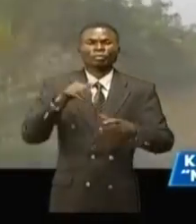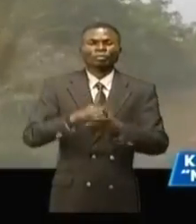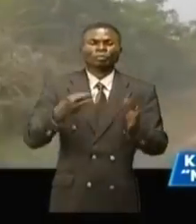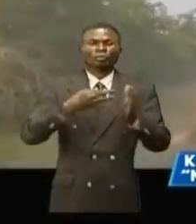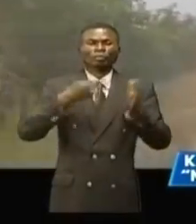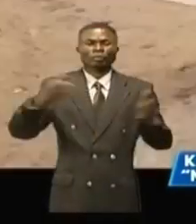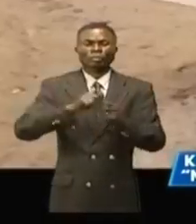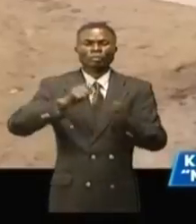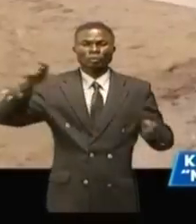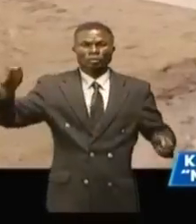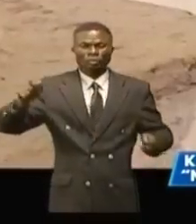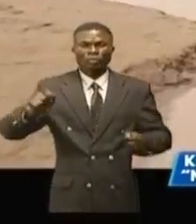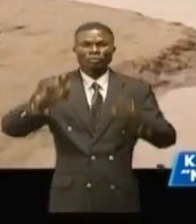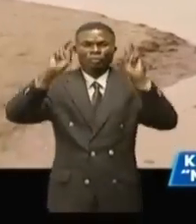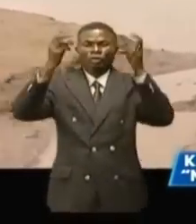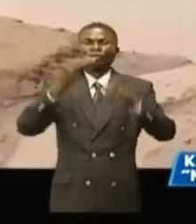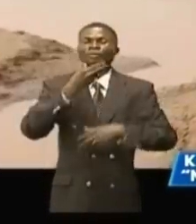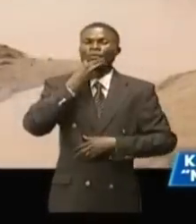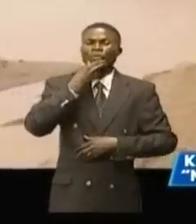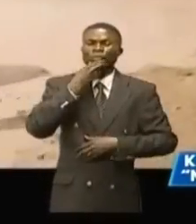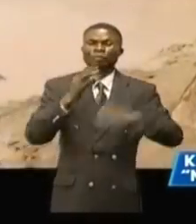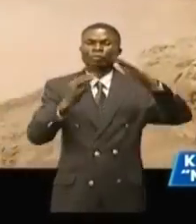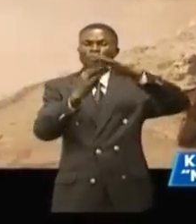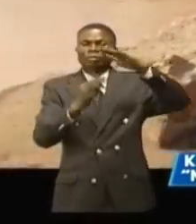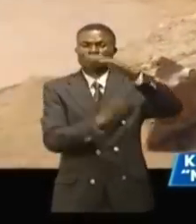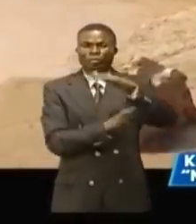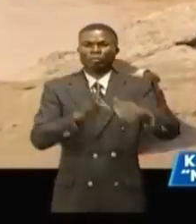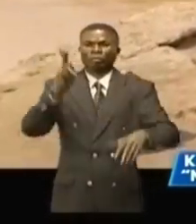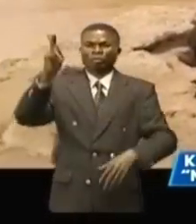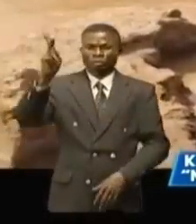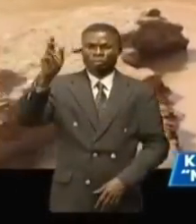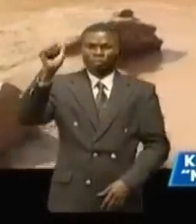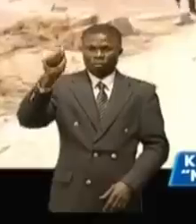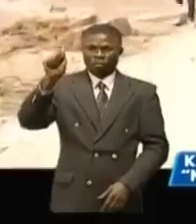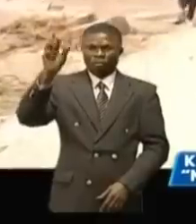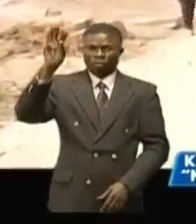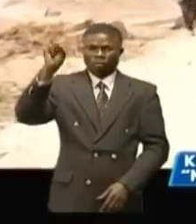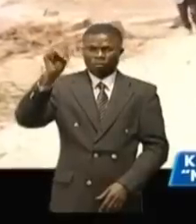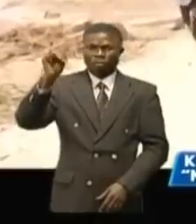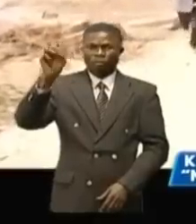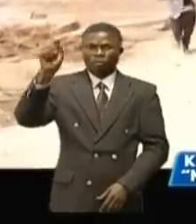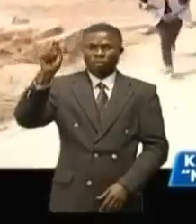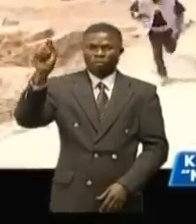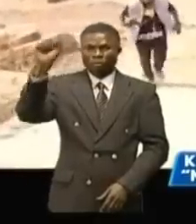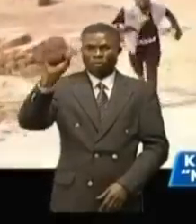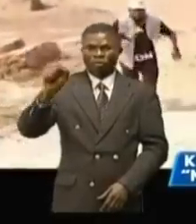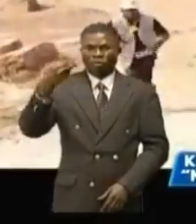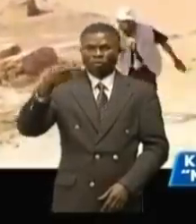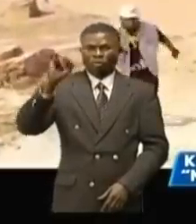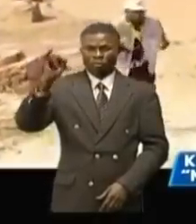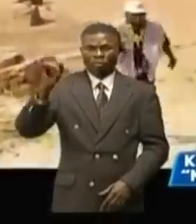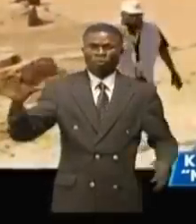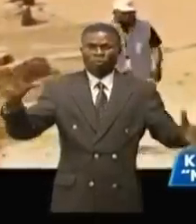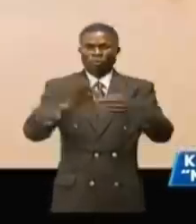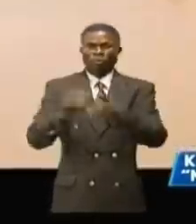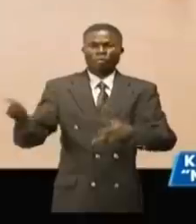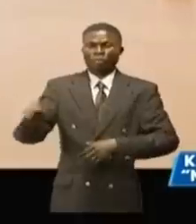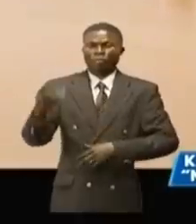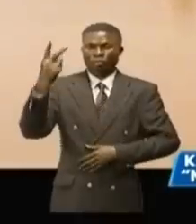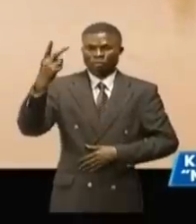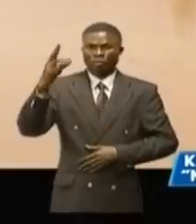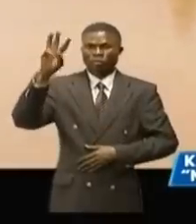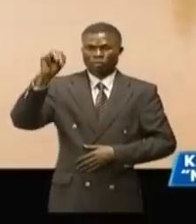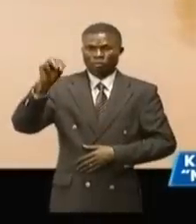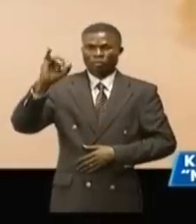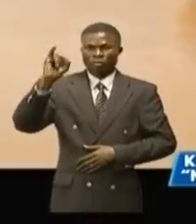80 km de Mbujimaï, les ponts Kancha, jetés sur la rivière qui porte le même nom, relient deux territoires, Miabi